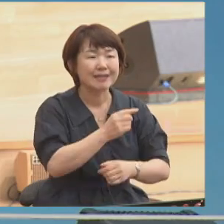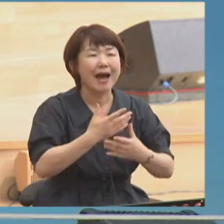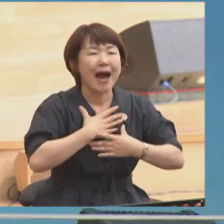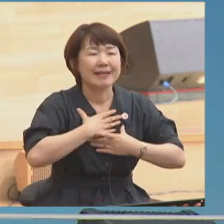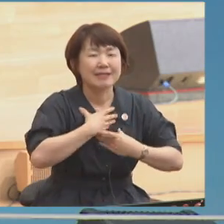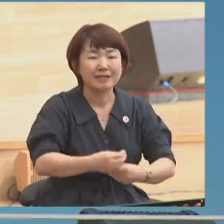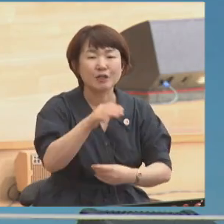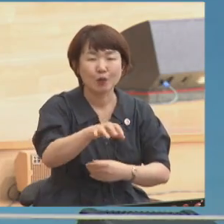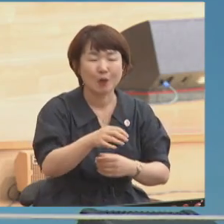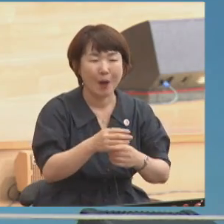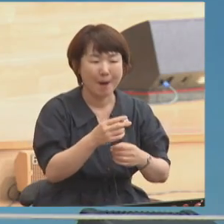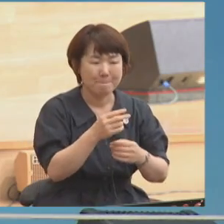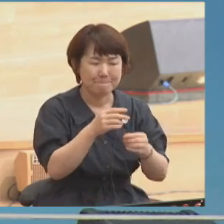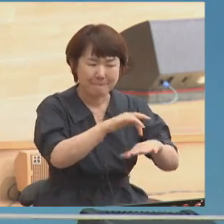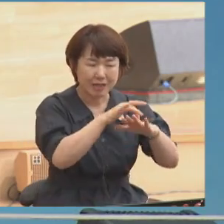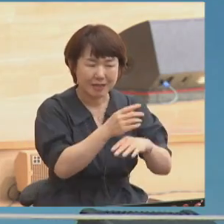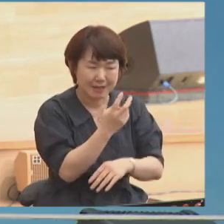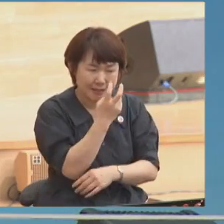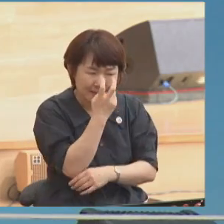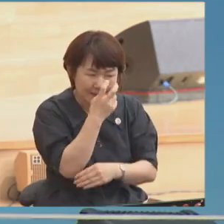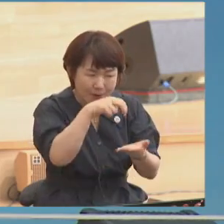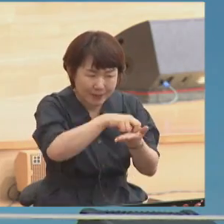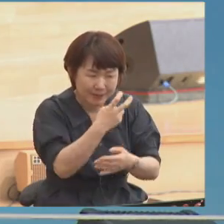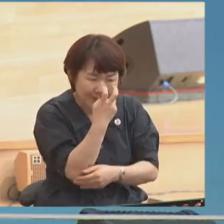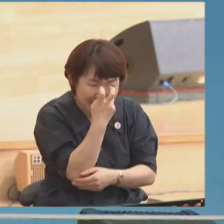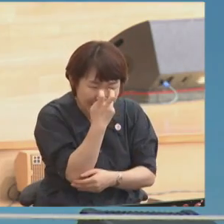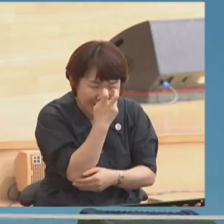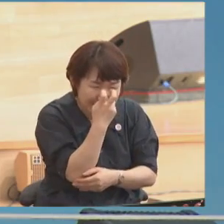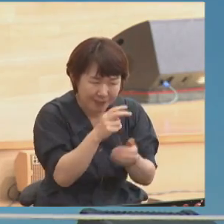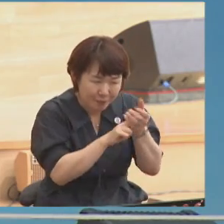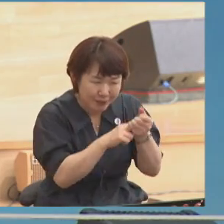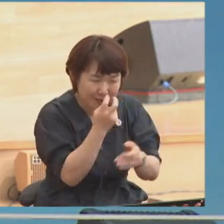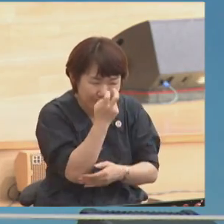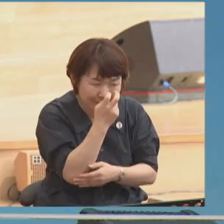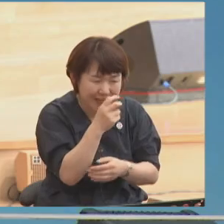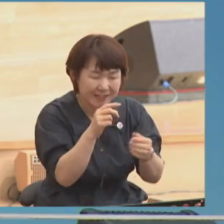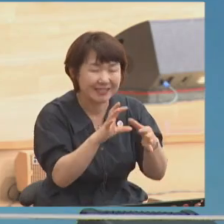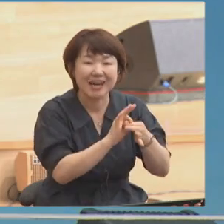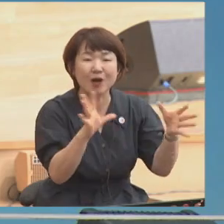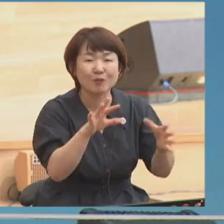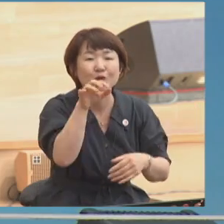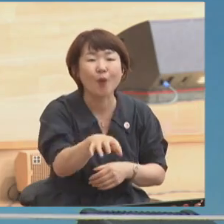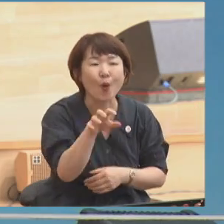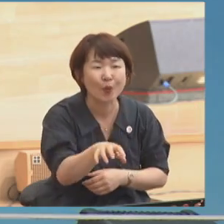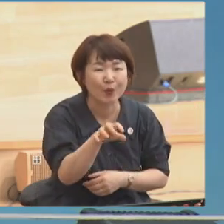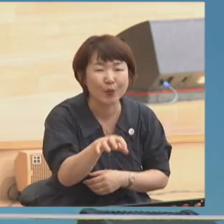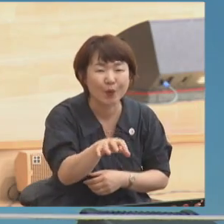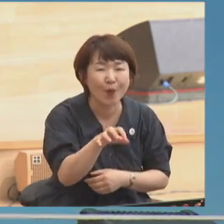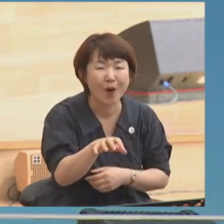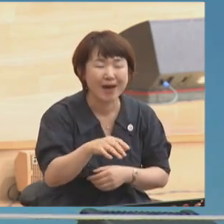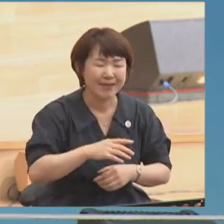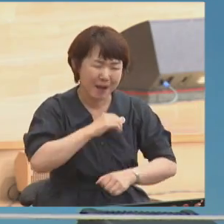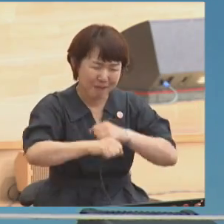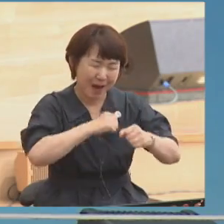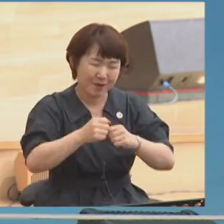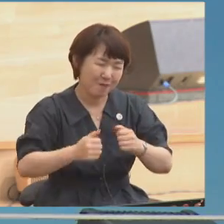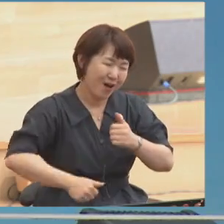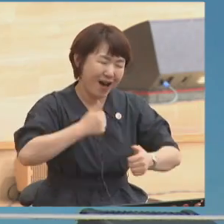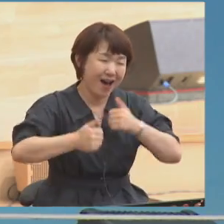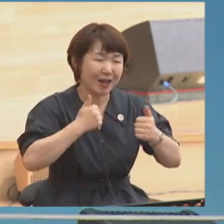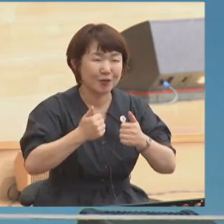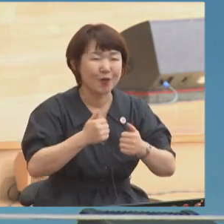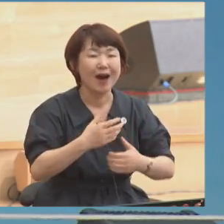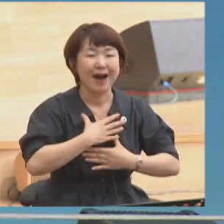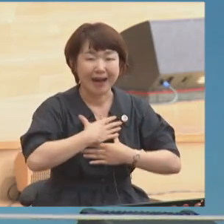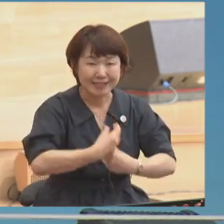마귀가 딱 엎드려서 딱 찬스를 보고 뭐 잠복을 하든 엎드리든 아무 상관이 없이 마음껏 터뜨려도 되는 안전한